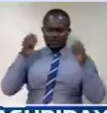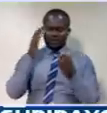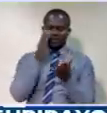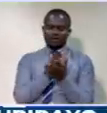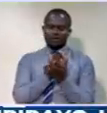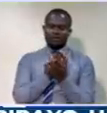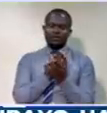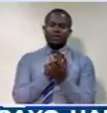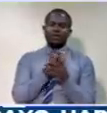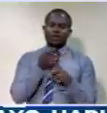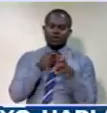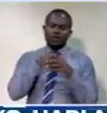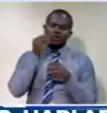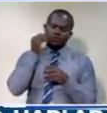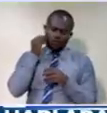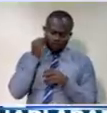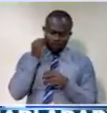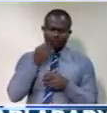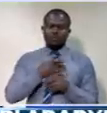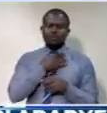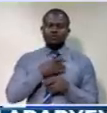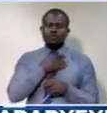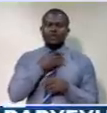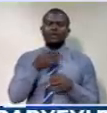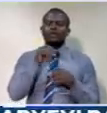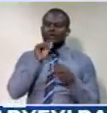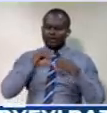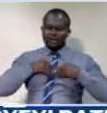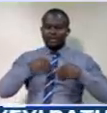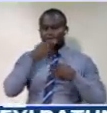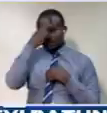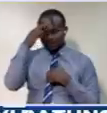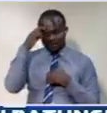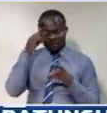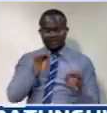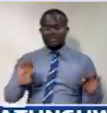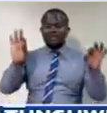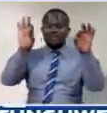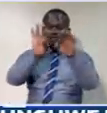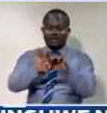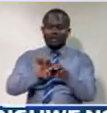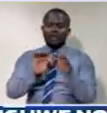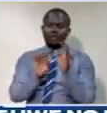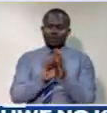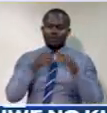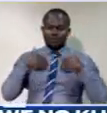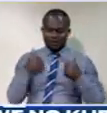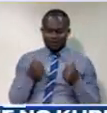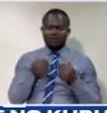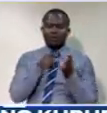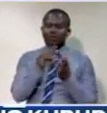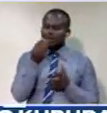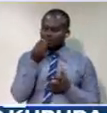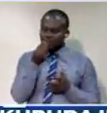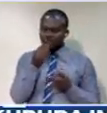Kuva mu ngo no gusurana birabujijwe keretse ku mpamvu z'ingenzi nk'izerekeye ubuzima, guhaha